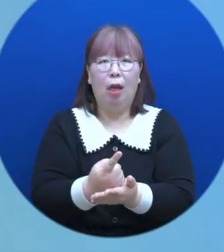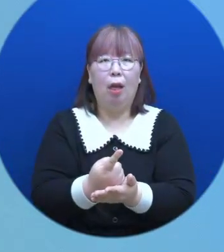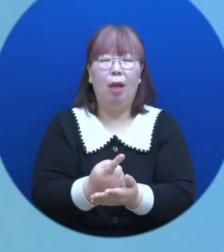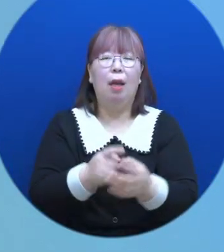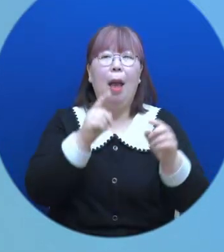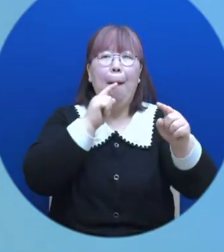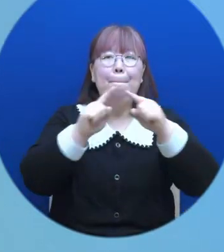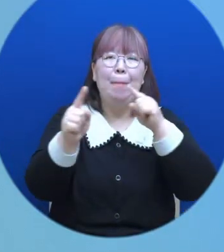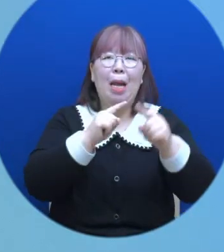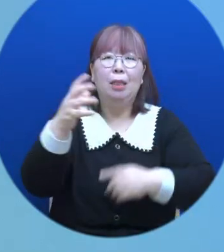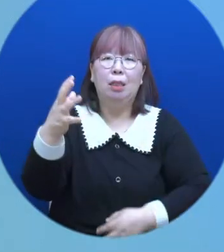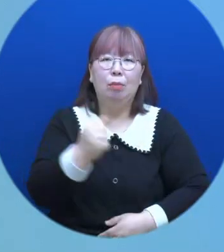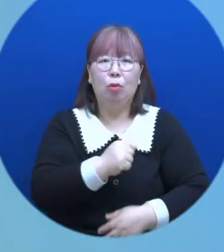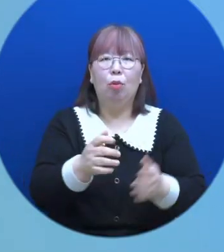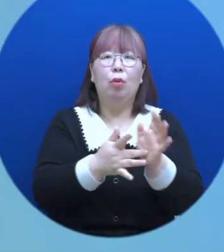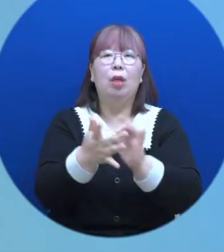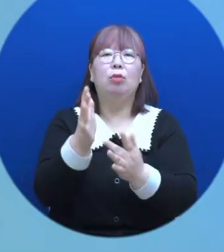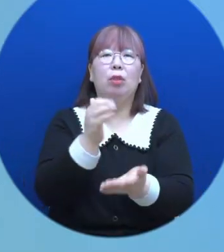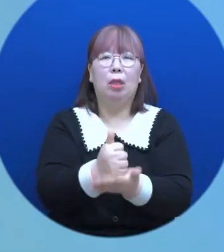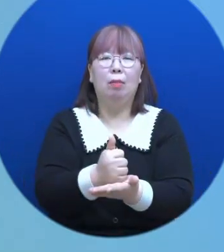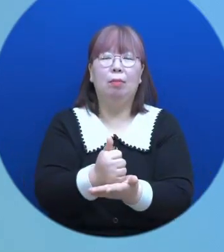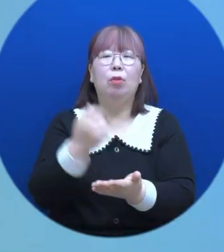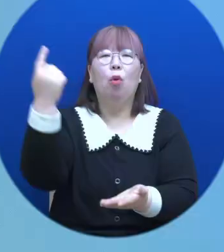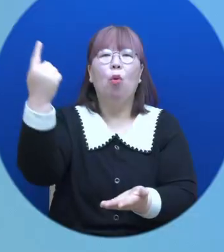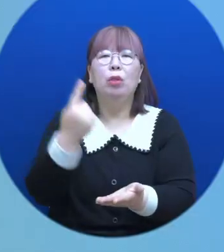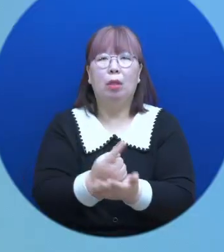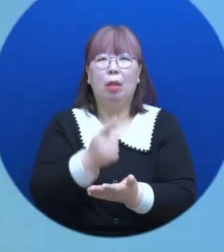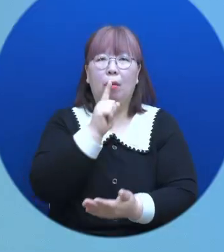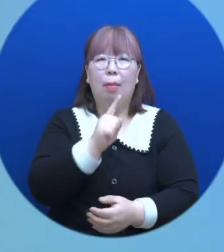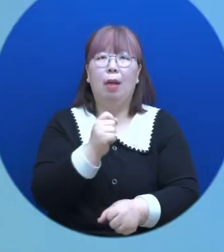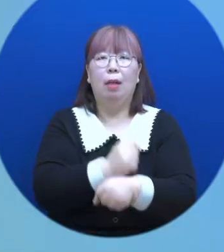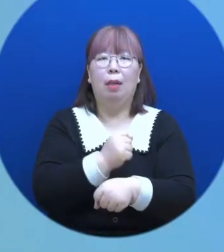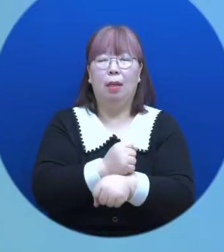말씀으로 예수님은 세상에 오셨다라고 말씀하고 있잖아요.